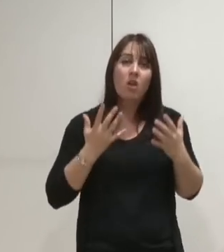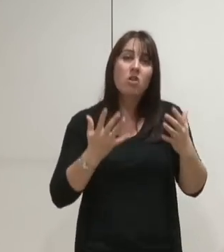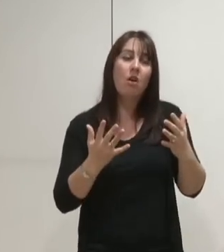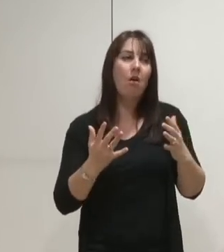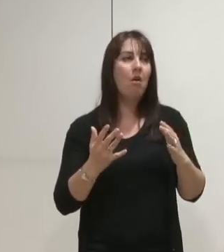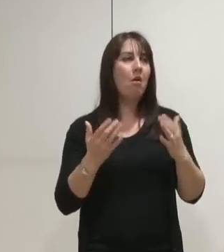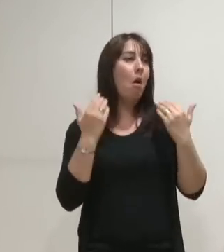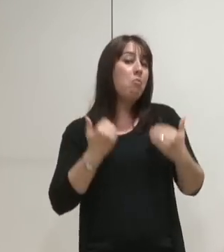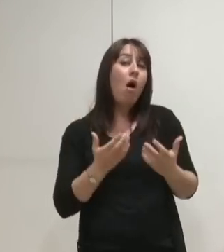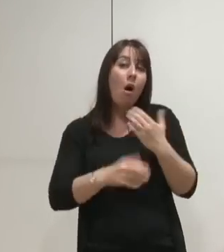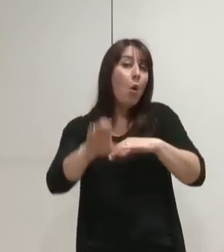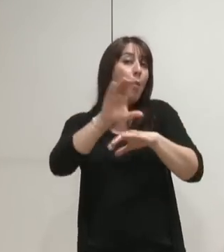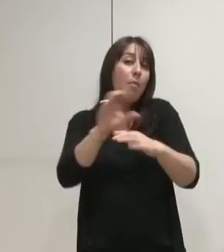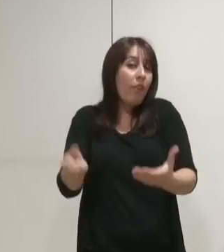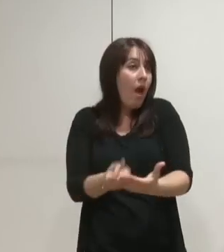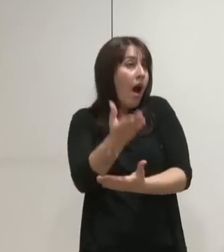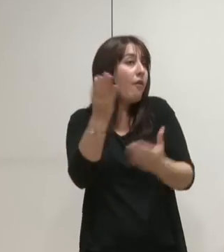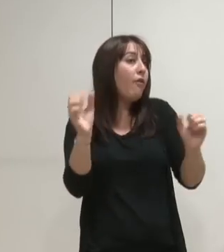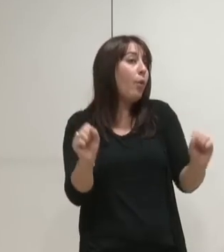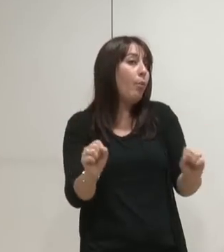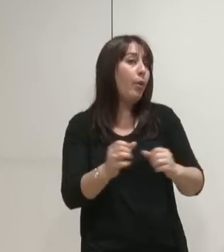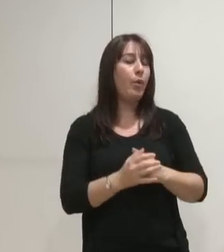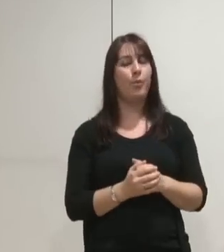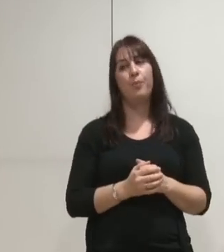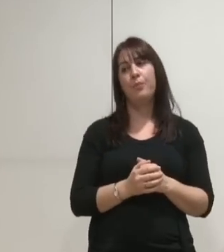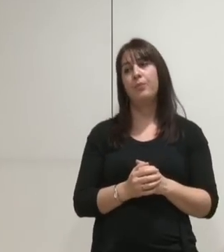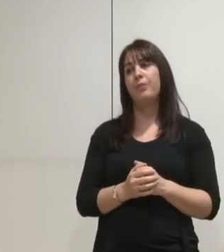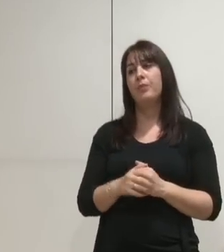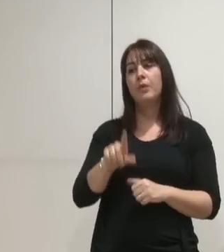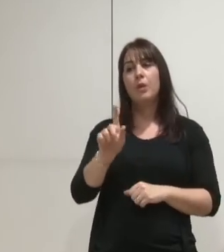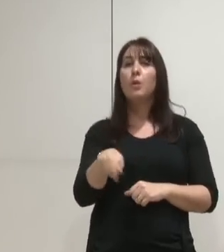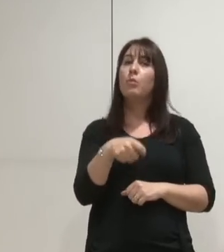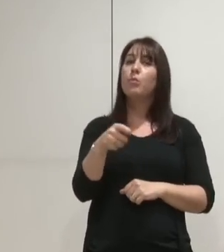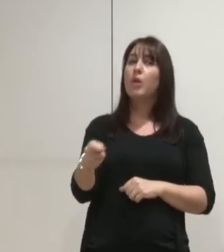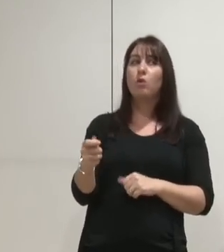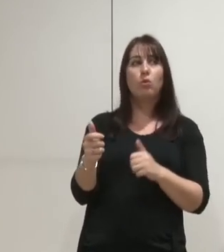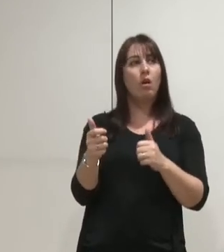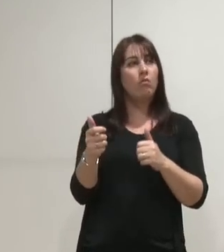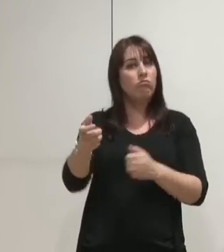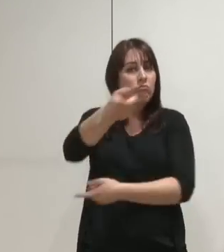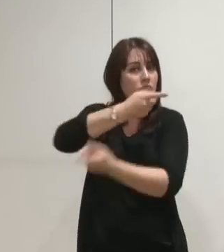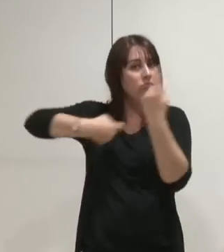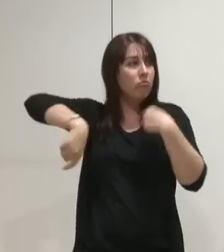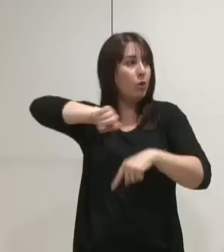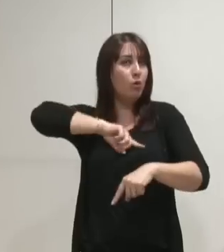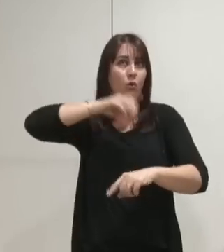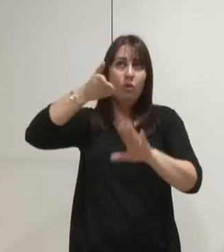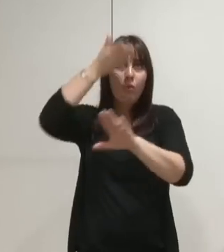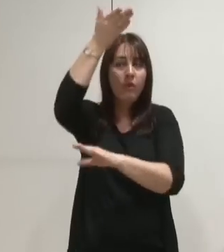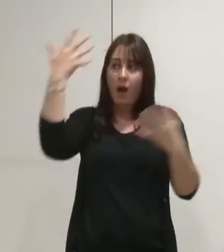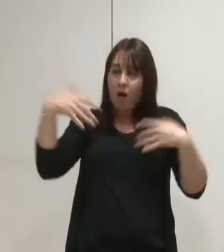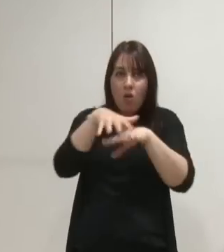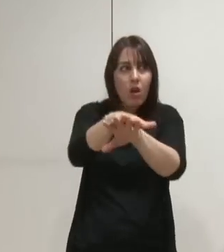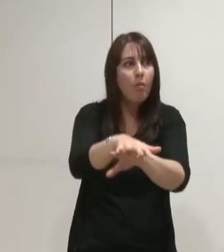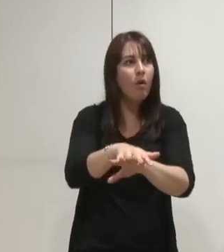éclairage complémentaire dire que sur cette question évidemment nos destins sont intimement les ville de Grenoble